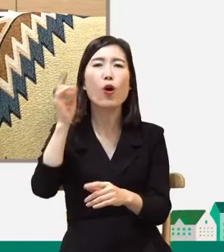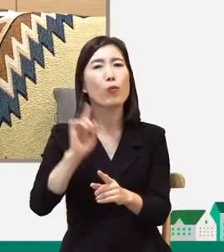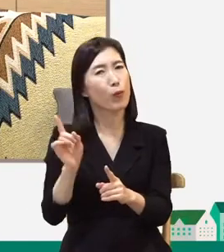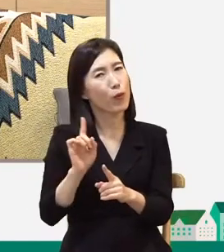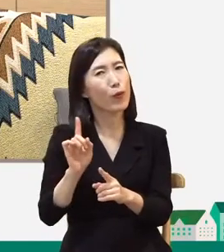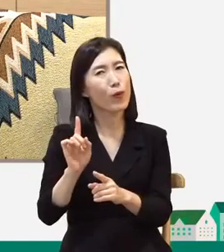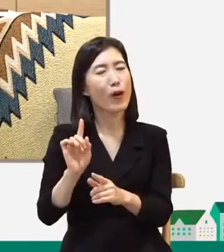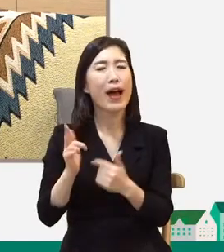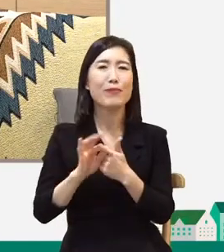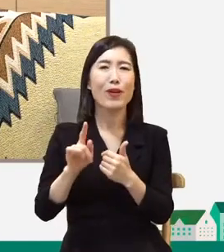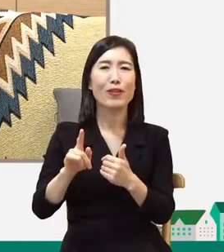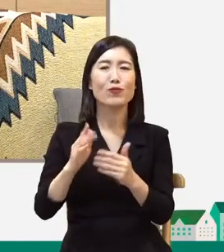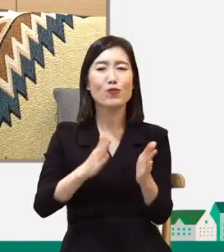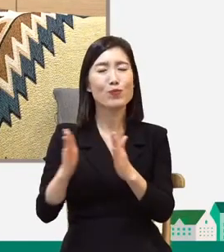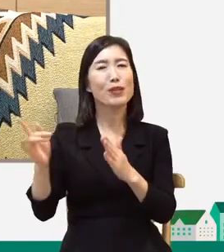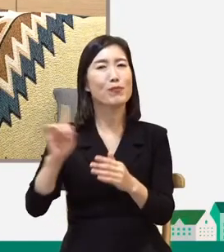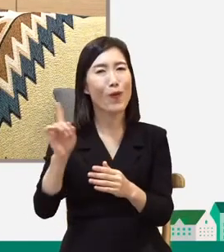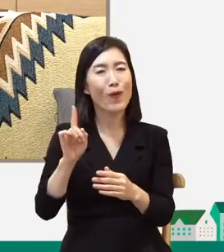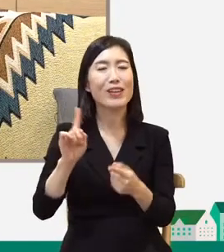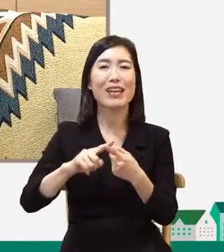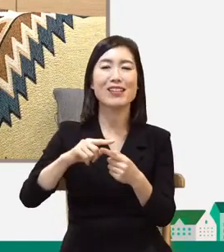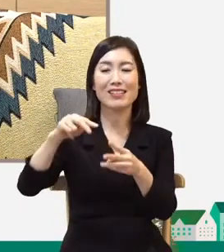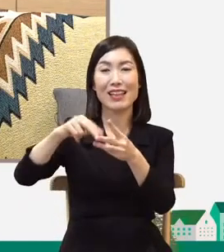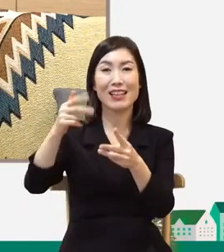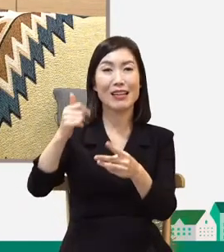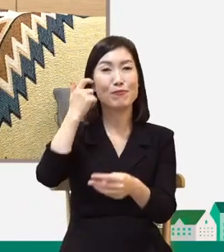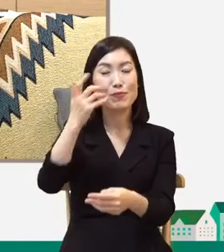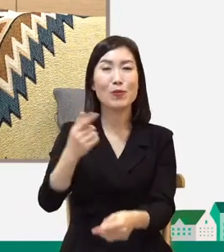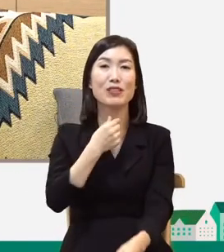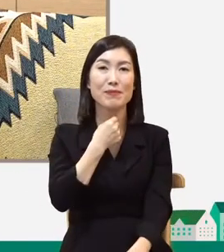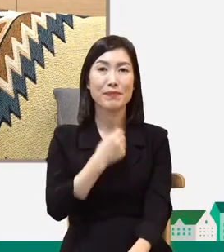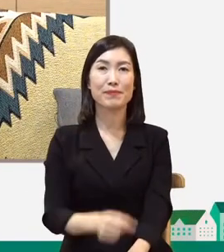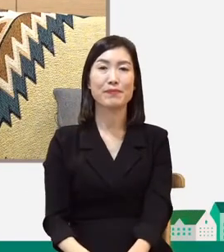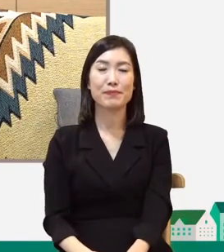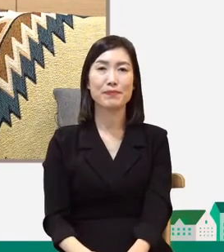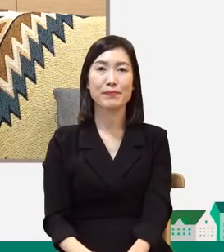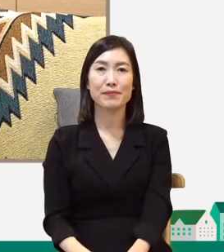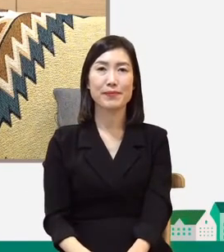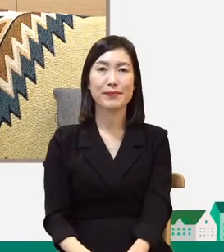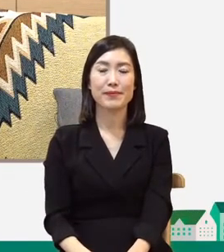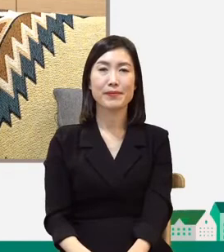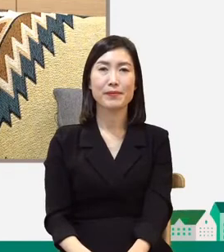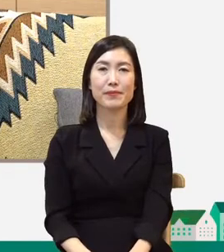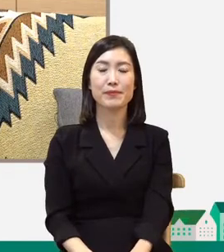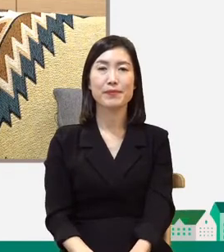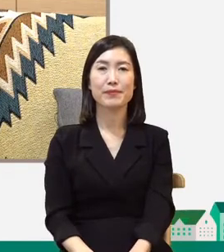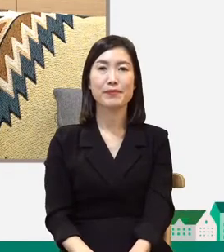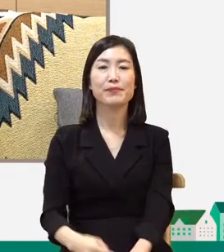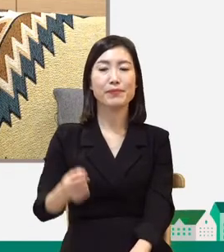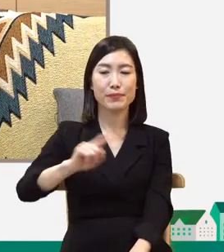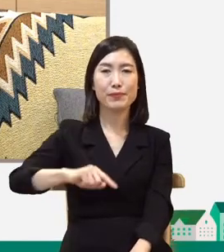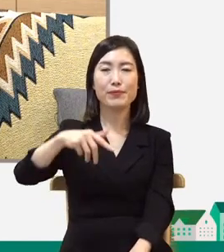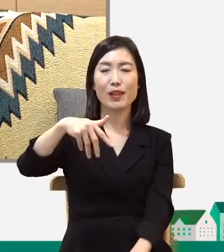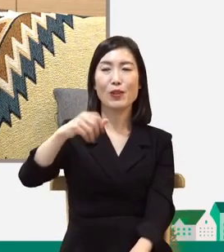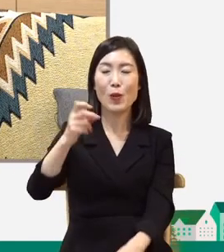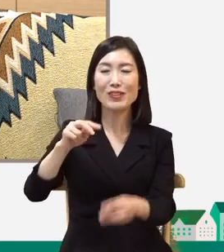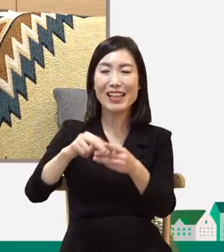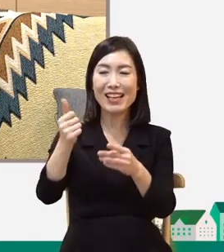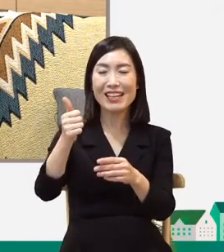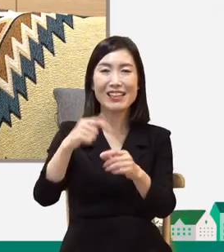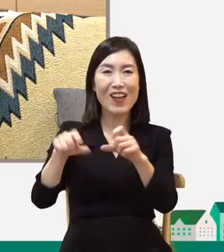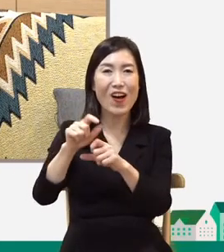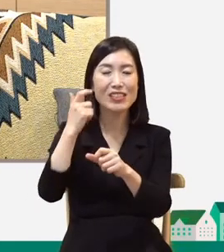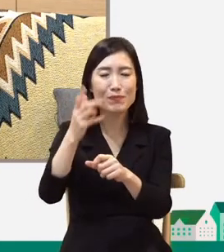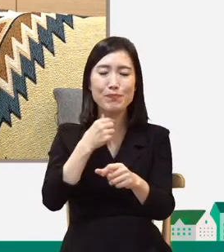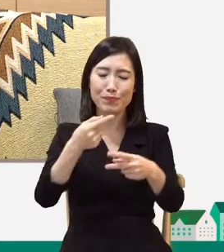최선영 센터장님 말씀을 한번 들어보겠습니다. 그런 다음에 이제 마찬가지로 계속 이어서 최선영 센터장님께 이런